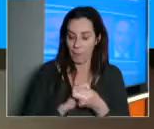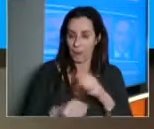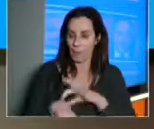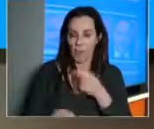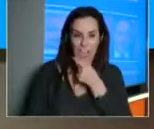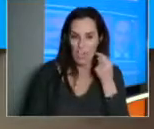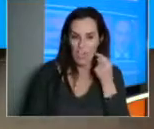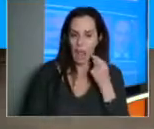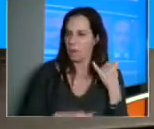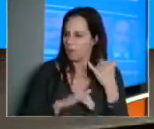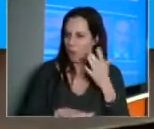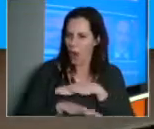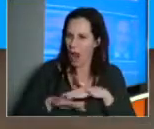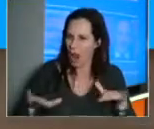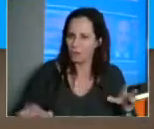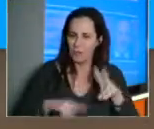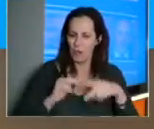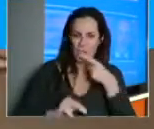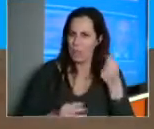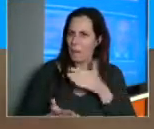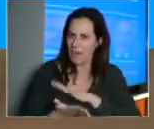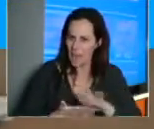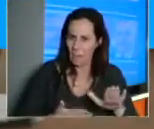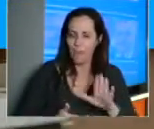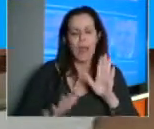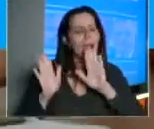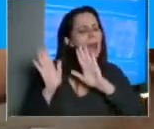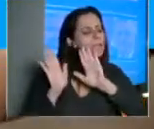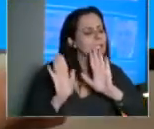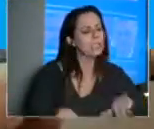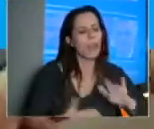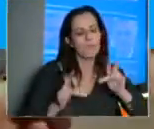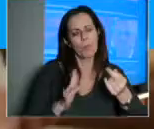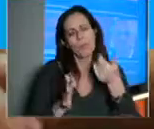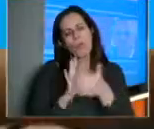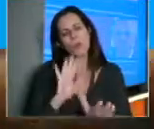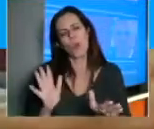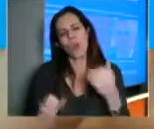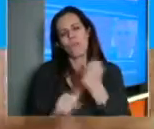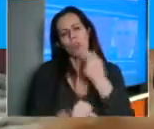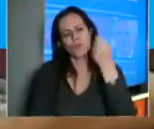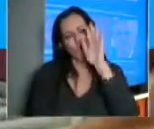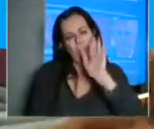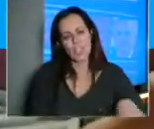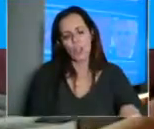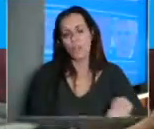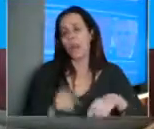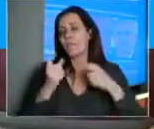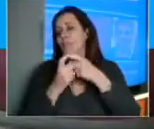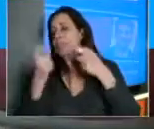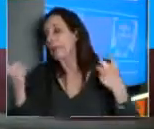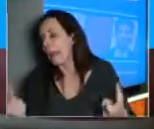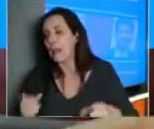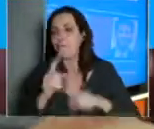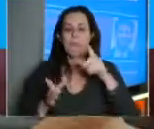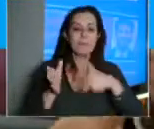רפואת השיניים להביא לכל הילדים הקטנים טיפולי שיניים חינם. עזוב אותך ממלחמות מיותרות על עבודות בשבת. פעם זה איזה גשר,